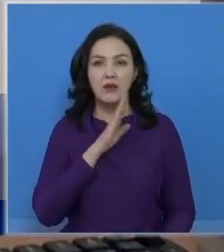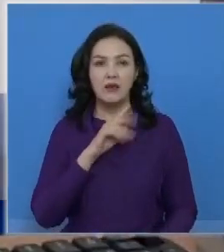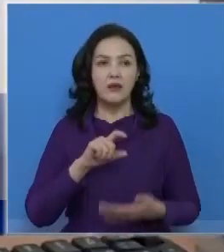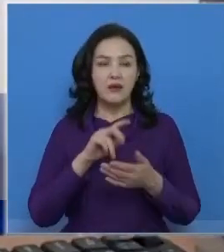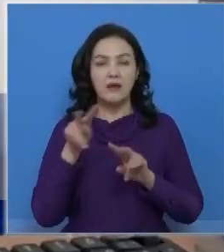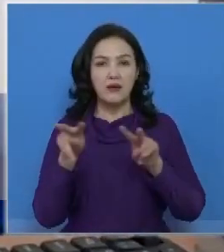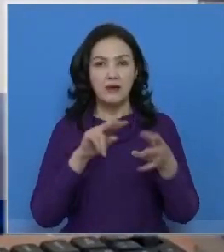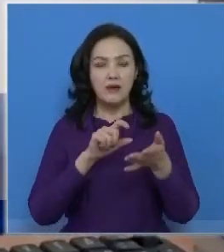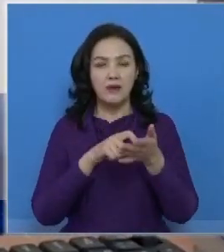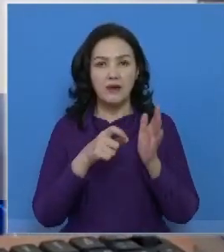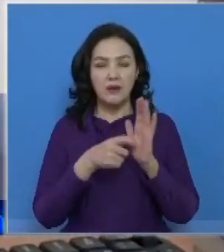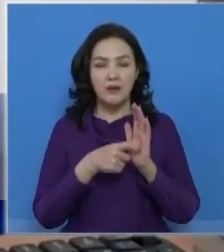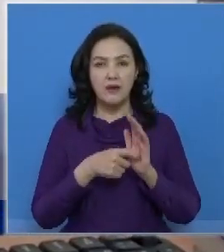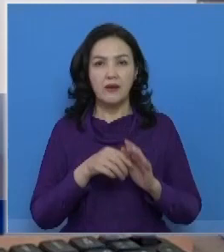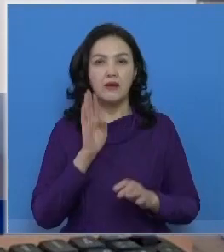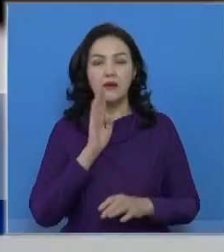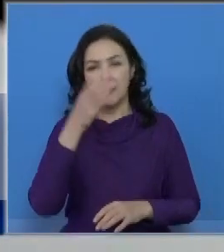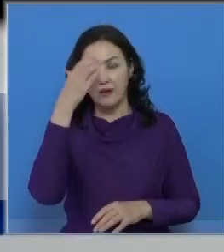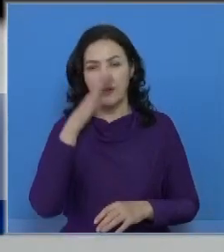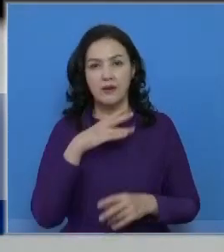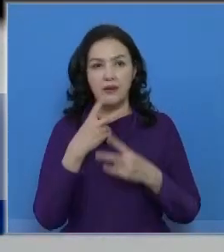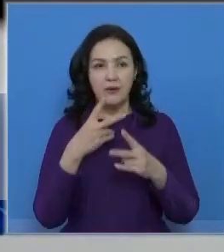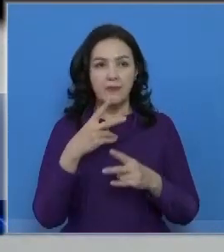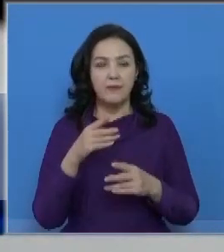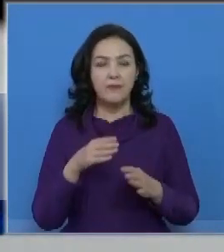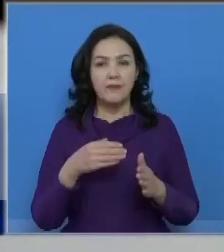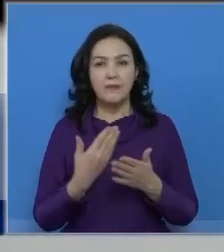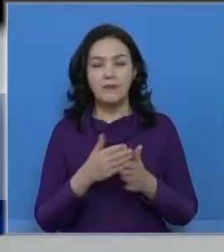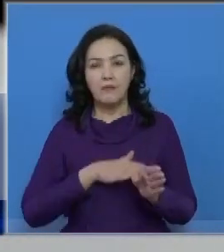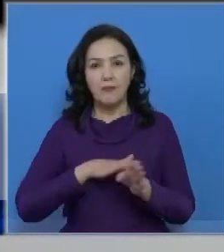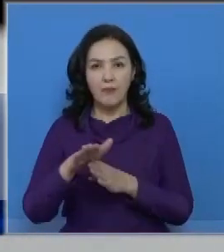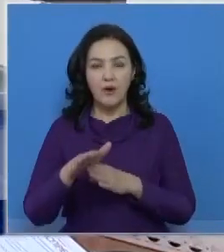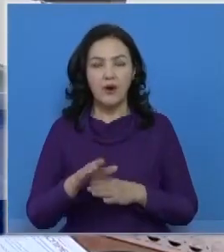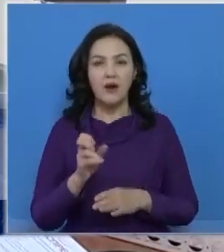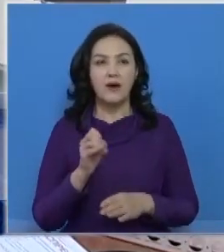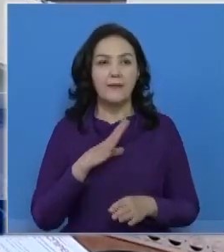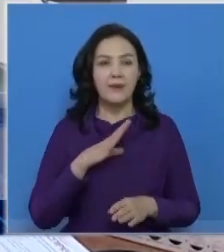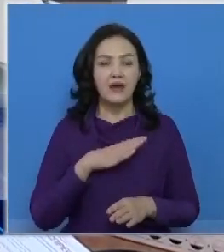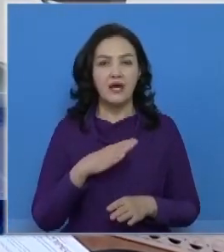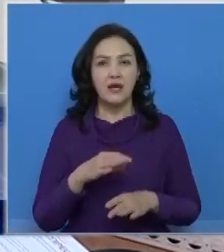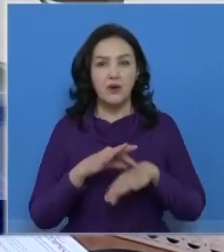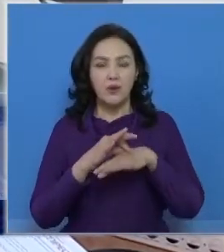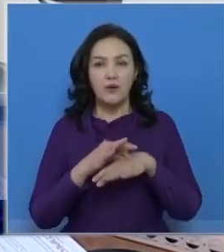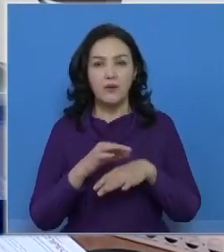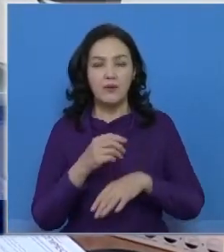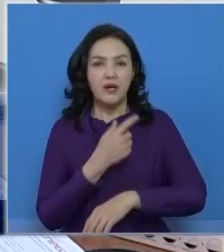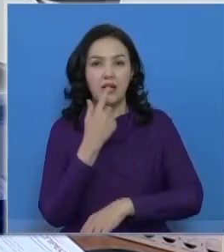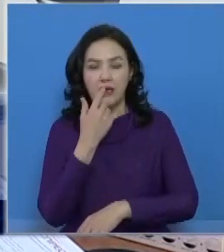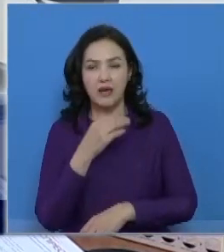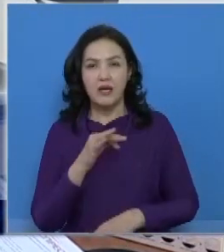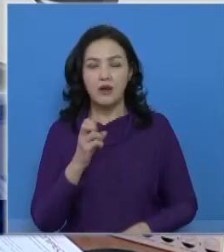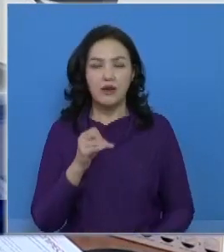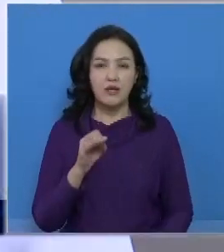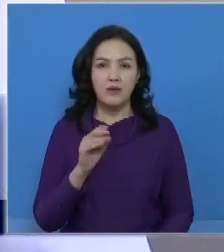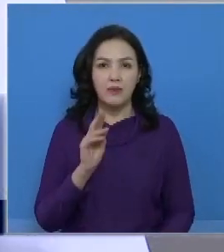смотровом кабинете девушек и женщин осматривают от макушки до пят помимо новообразования обследу кожи сосудов и